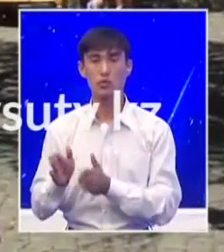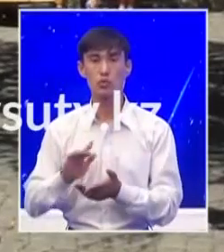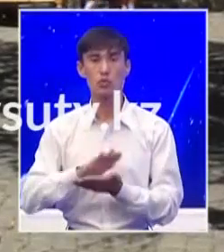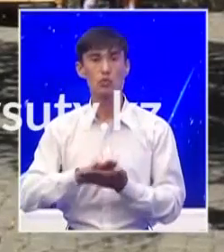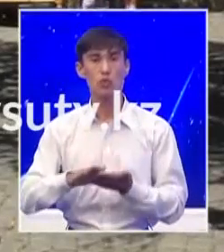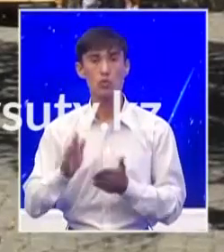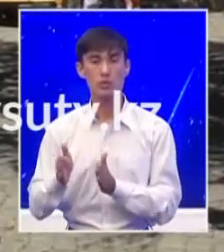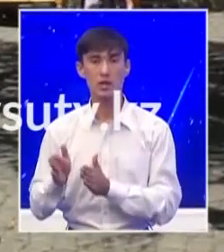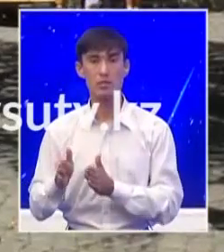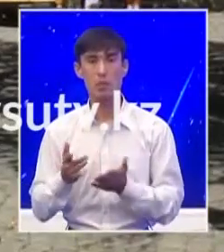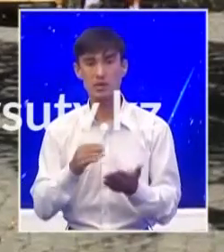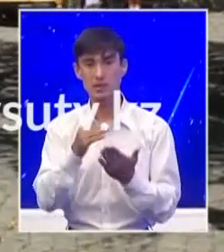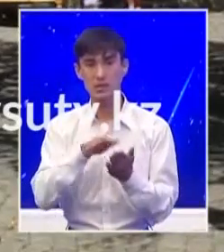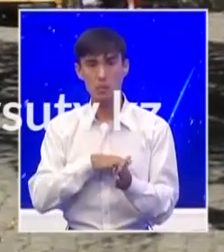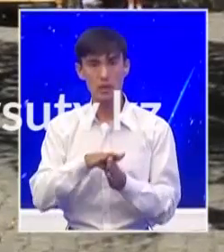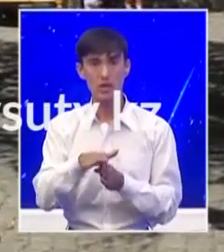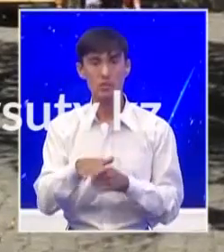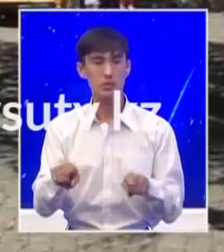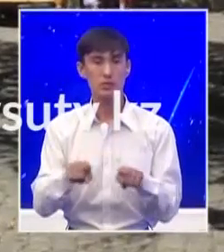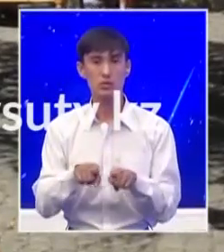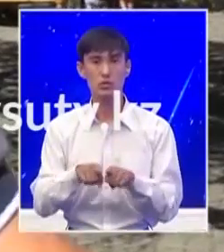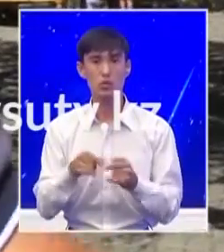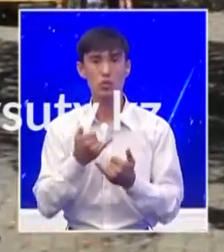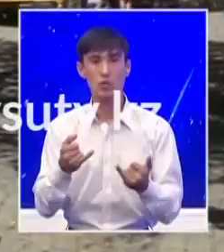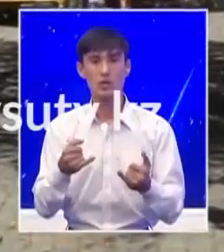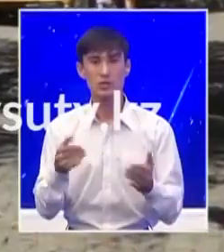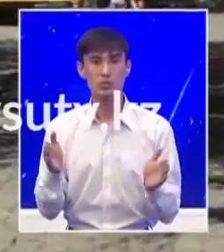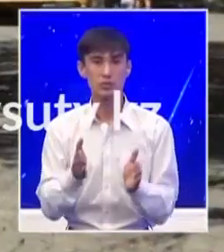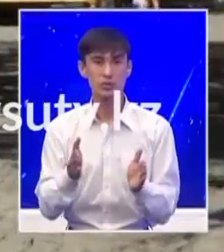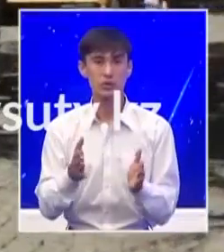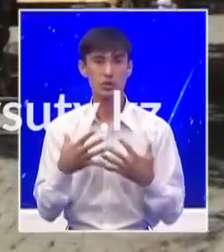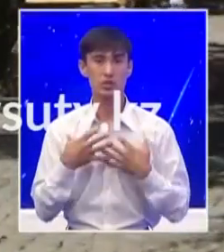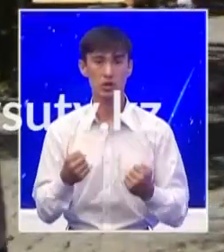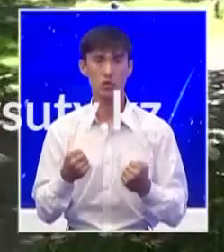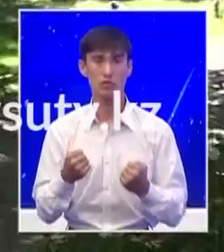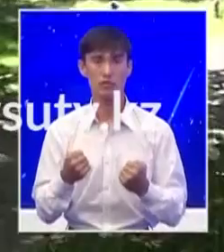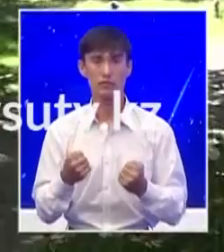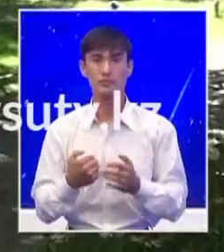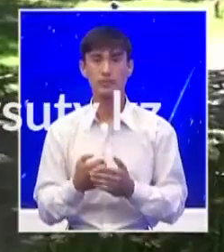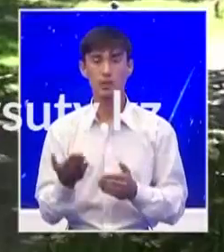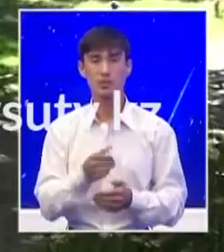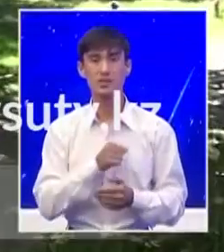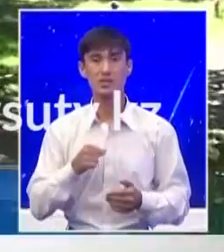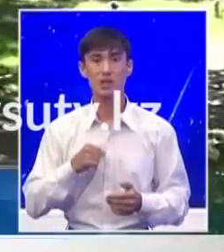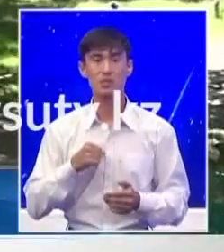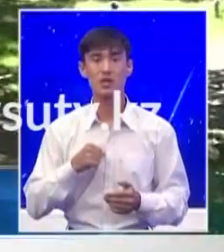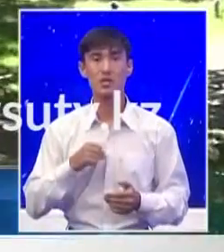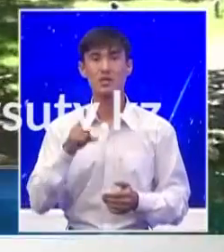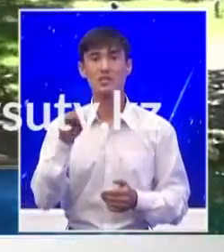требования, то есть по заполняемости и так далее. То есть у нас такой островок, в принципе, здоровья, скажем прямо. Мы сами из Западной